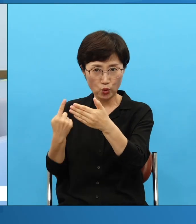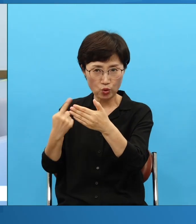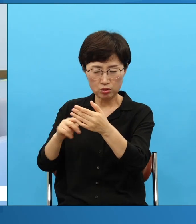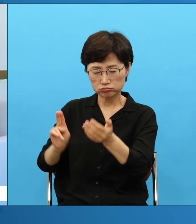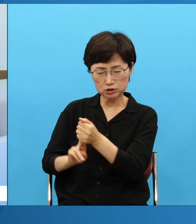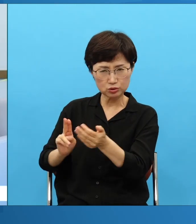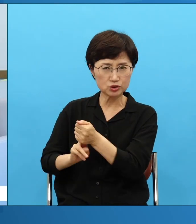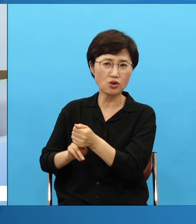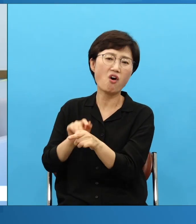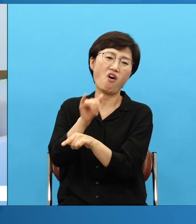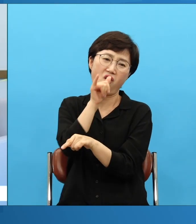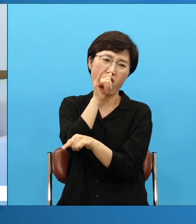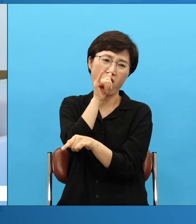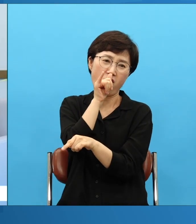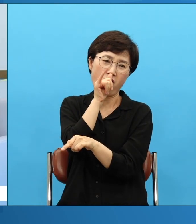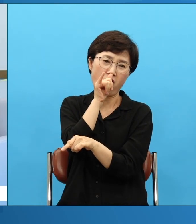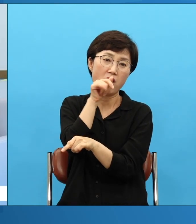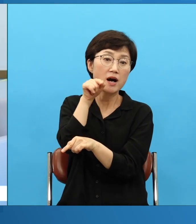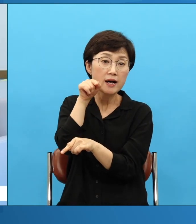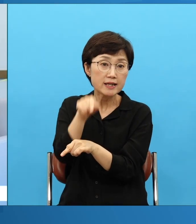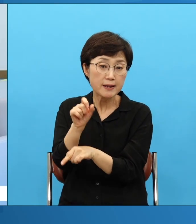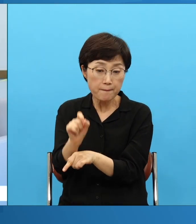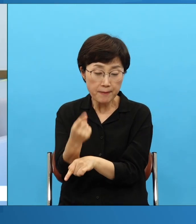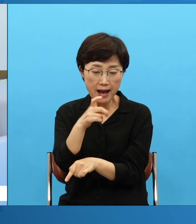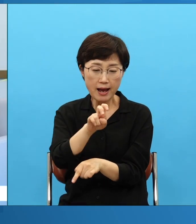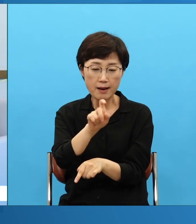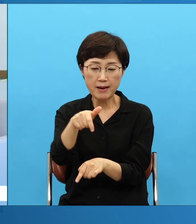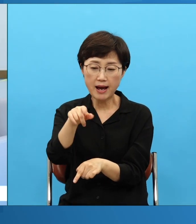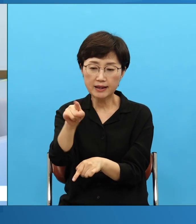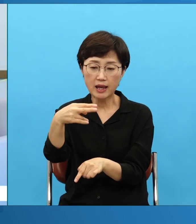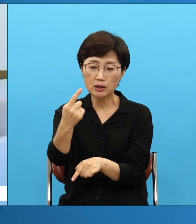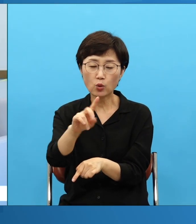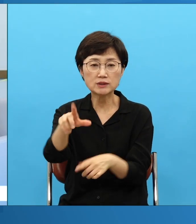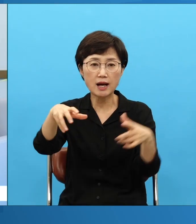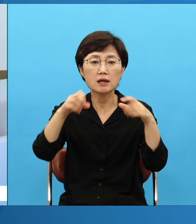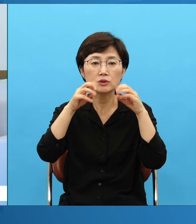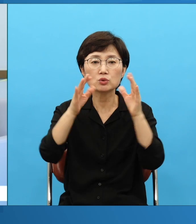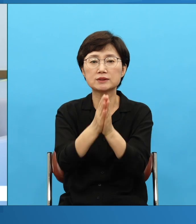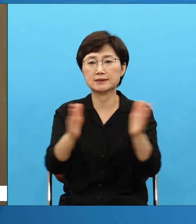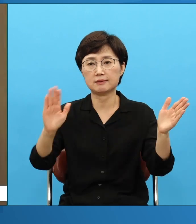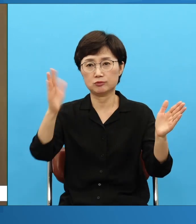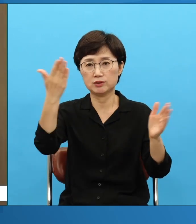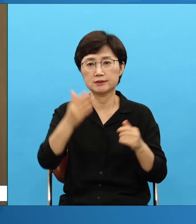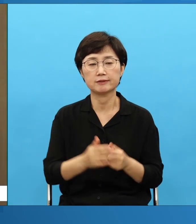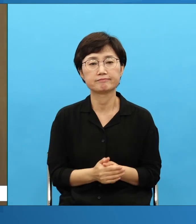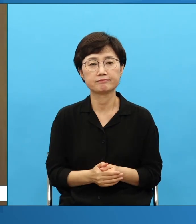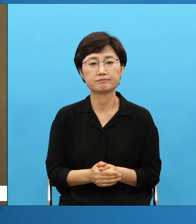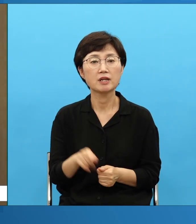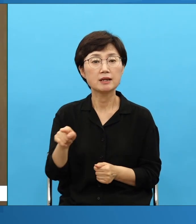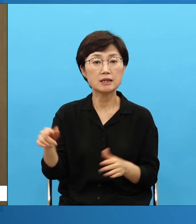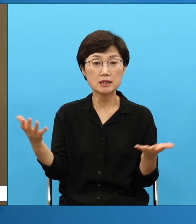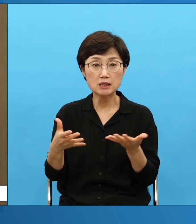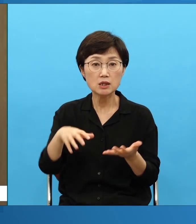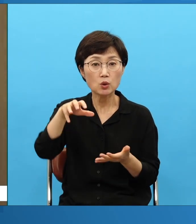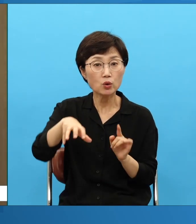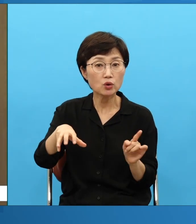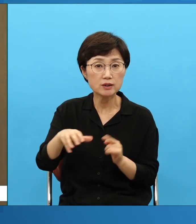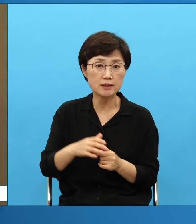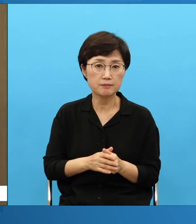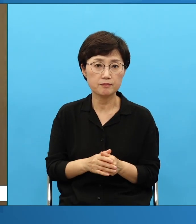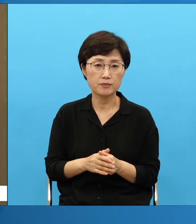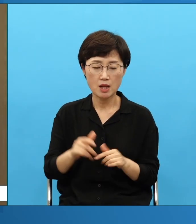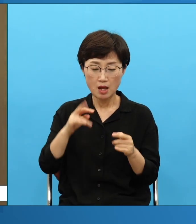일어났어요. 이게 마게도냐 전도 시작이었습니다. 이 일이 어디서 일어났는가